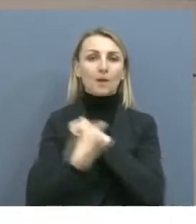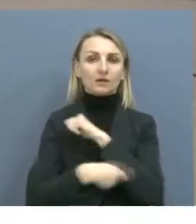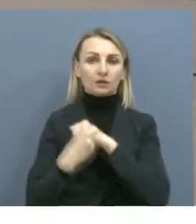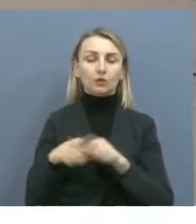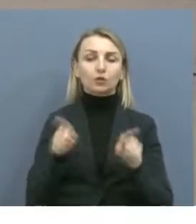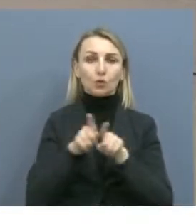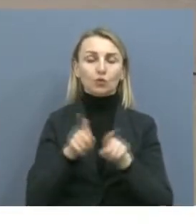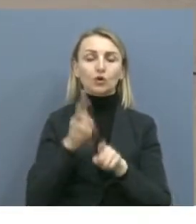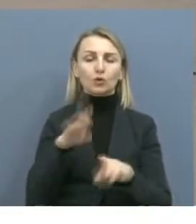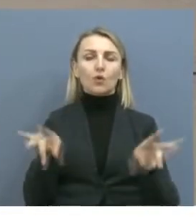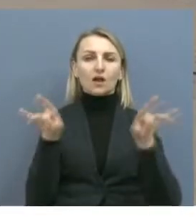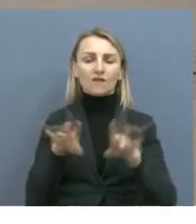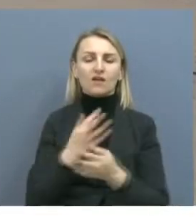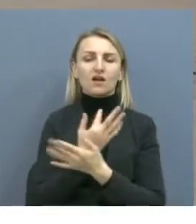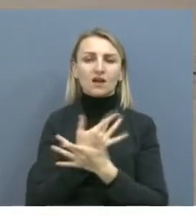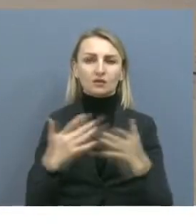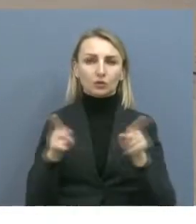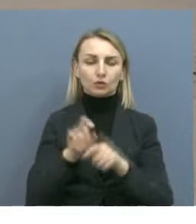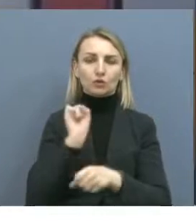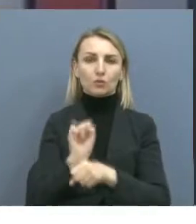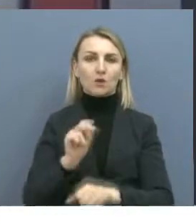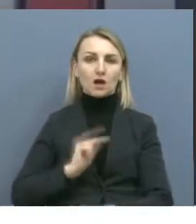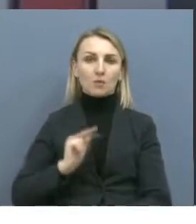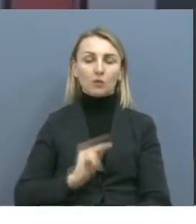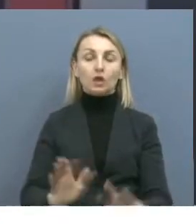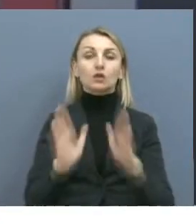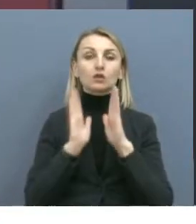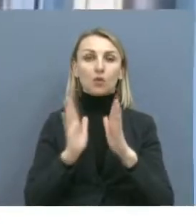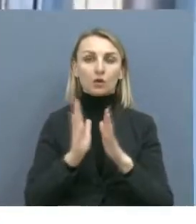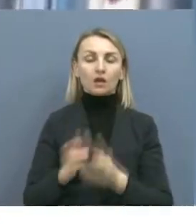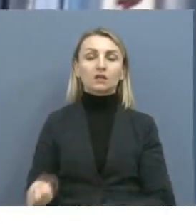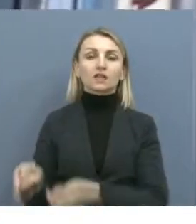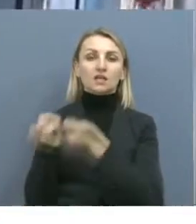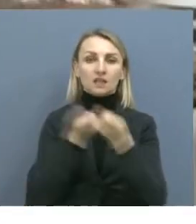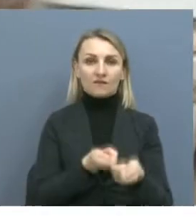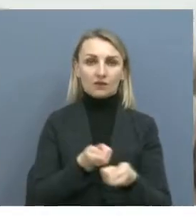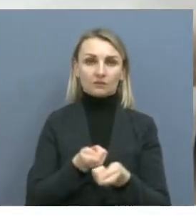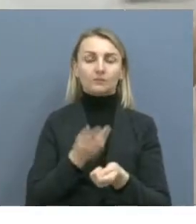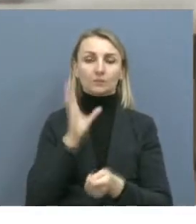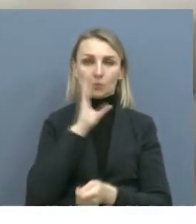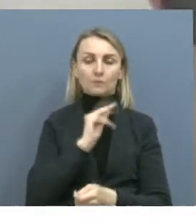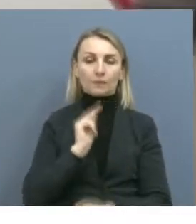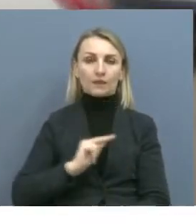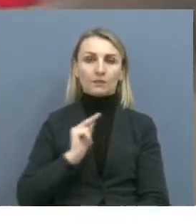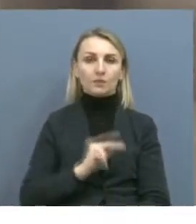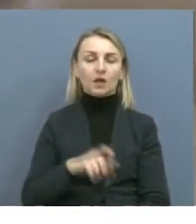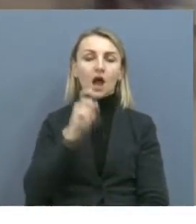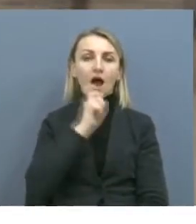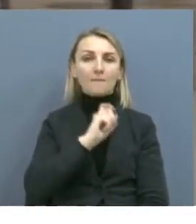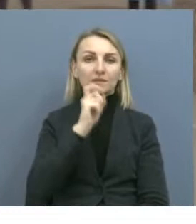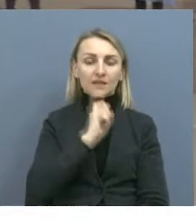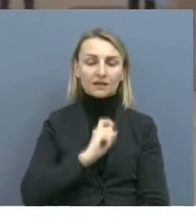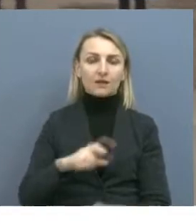приостановят свою работу за исключением обслуживания в круглосуточном режиме на вынос и доставку заказов. Аптеки, аптечные киоски, продовольственные